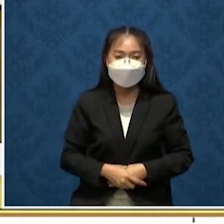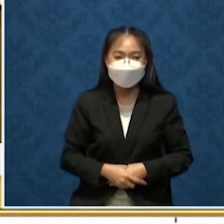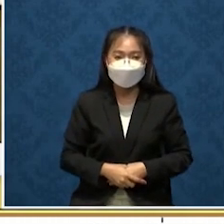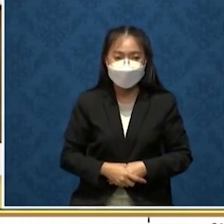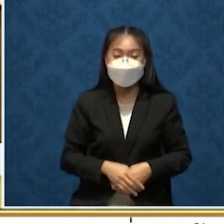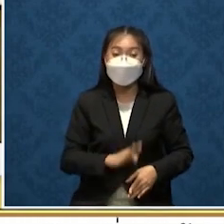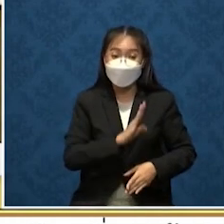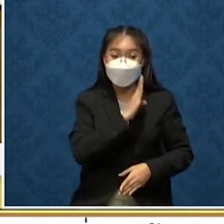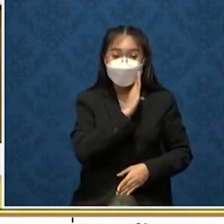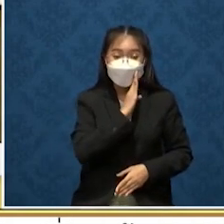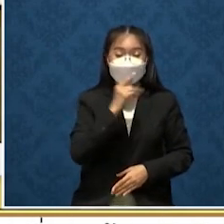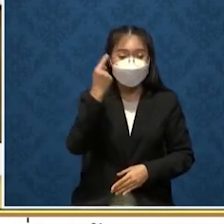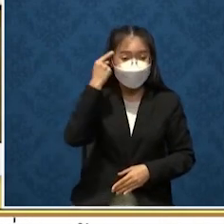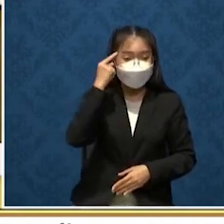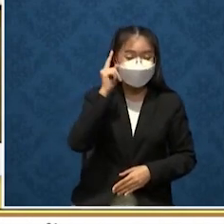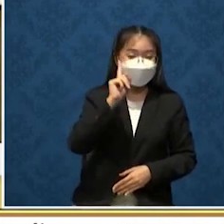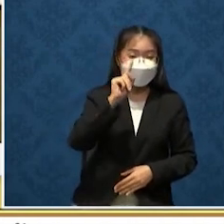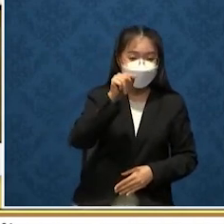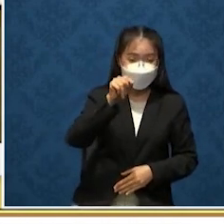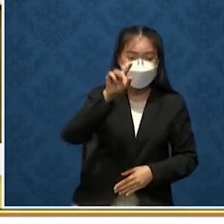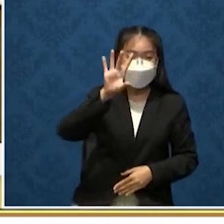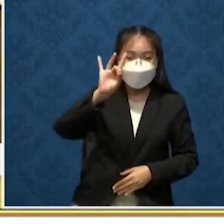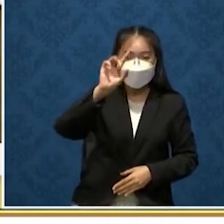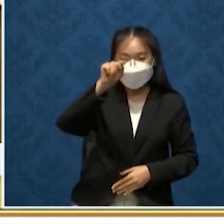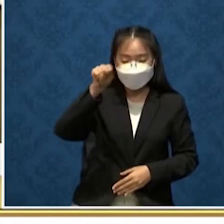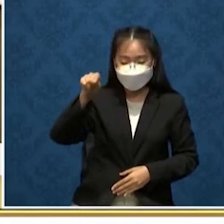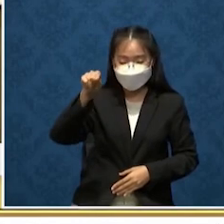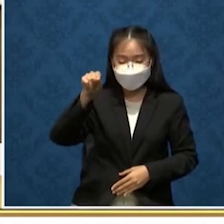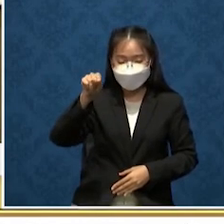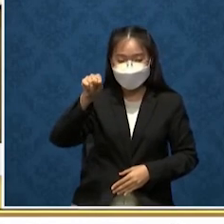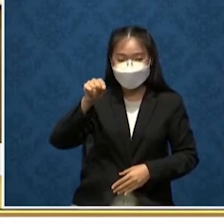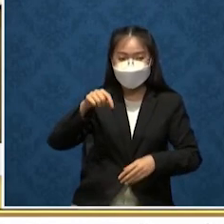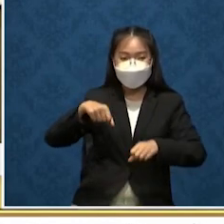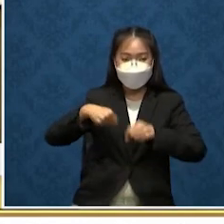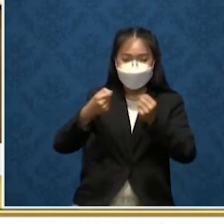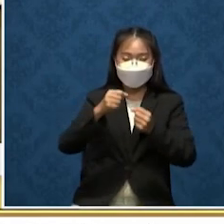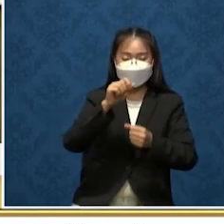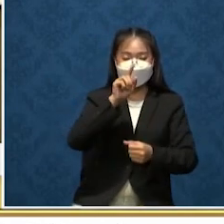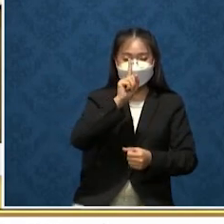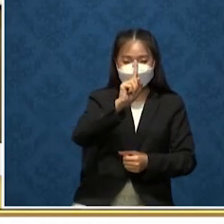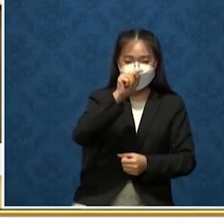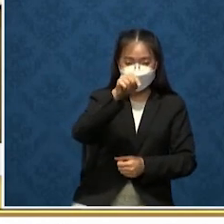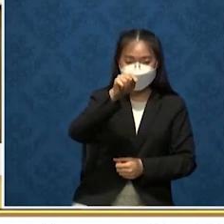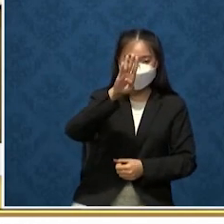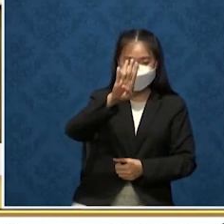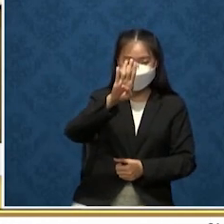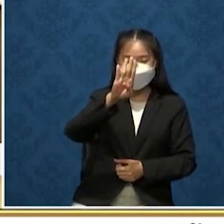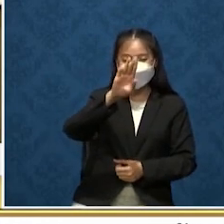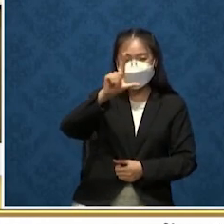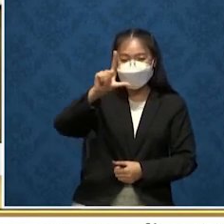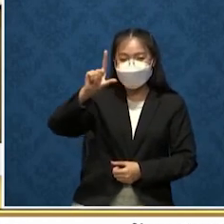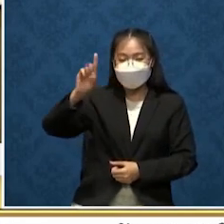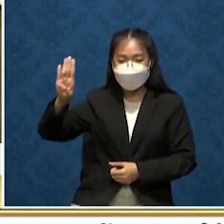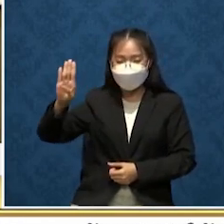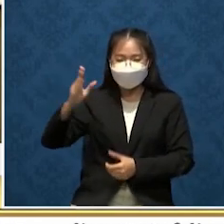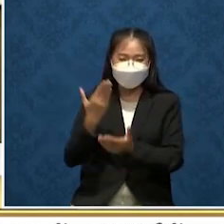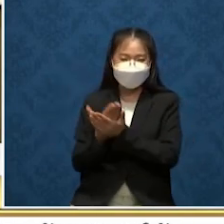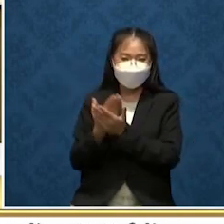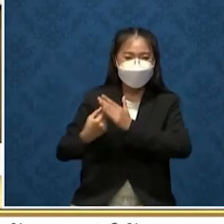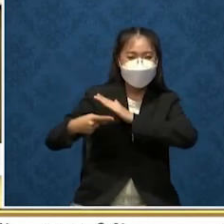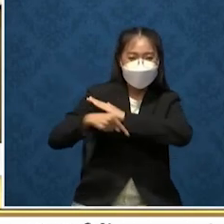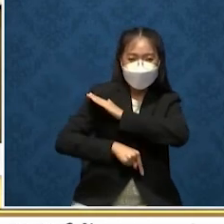สมมุติถ้าเราคิด 1.8%ของประมาณ 1.4ล้านเนี่ย 4 1.4ล้านล้านเนี่ยมันมีเงินวงเงินทุจริตเท่าไหร่